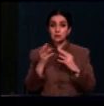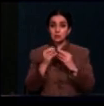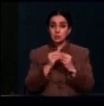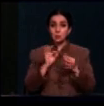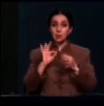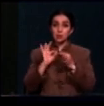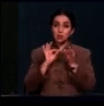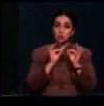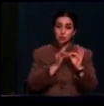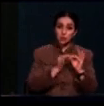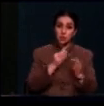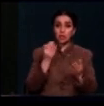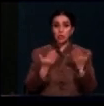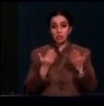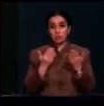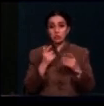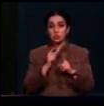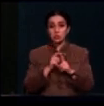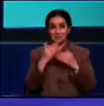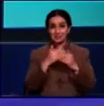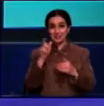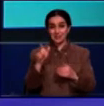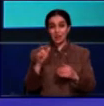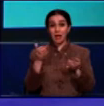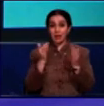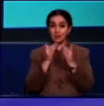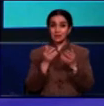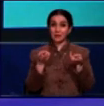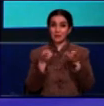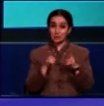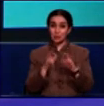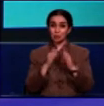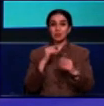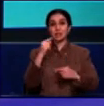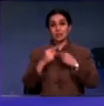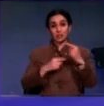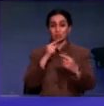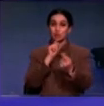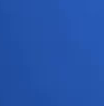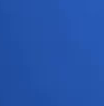предложение или же словосочетание. До следующих встреч!